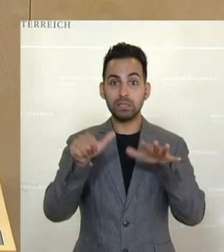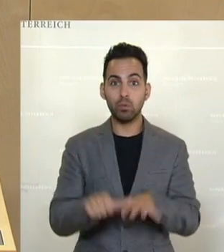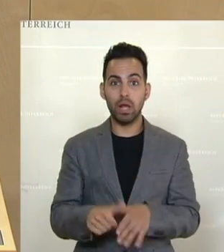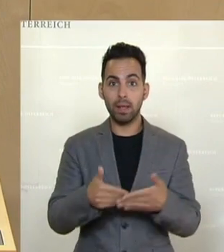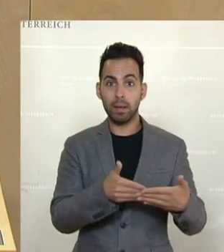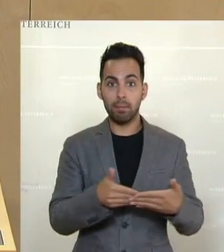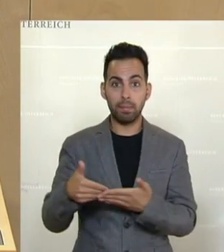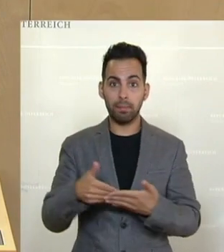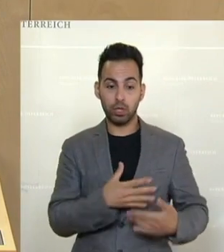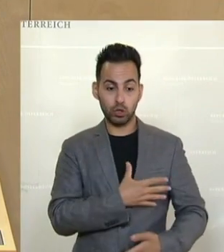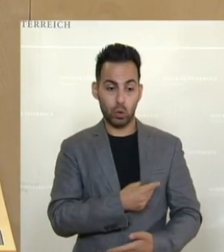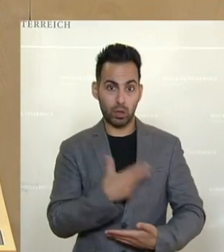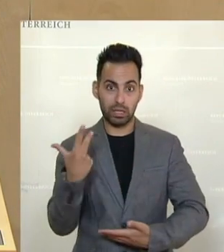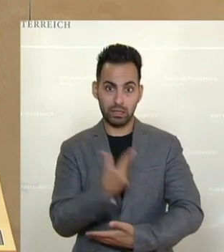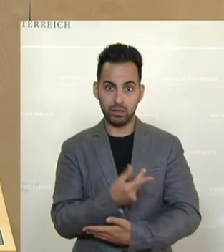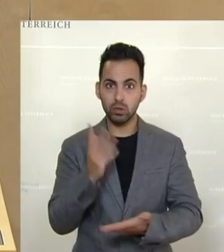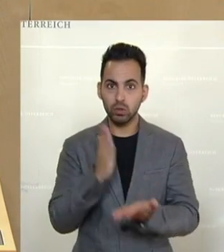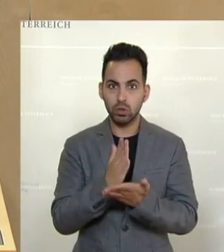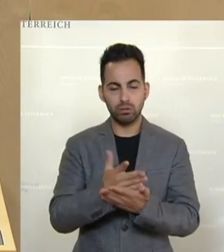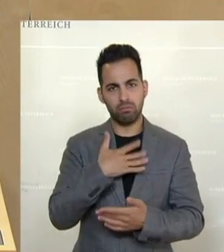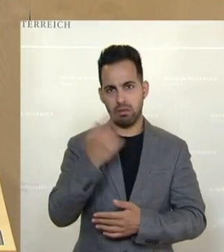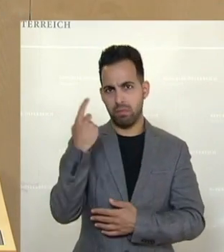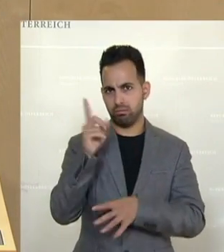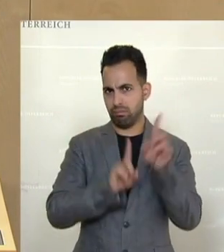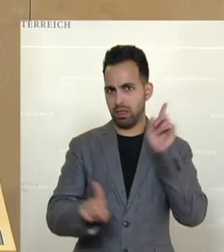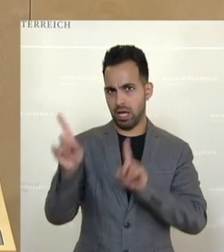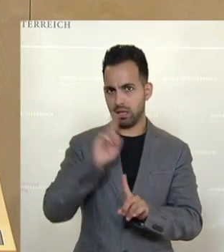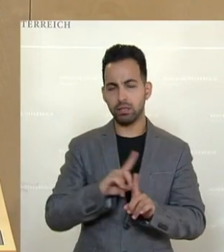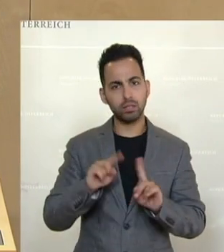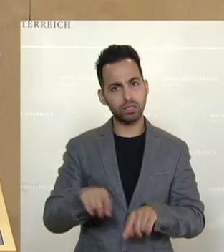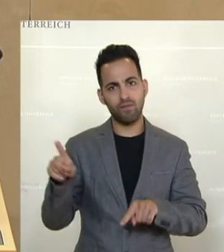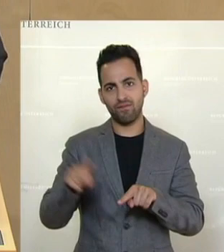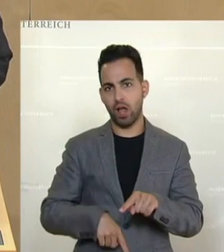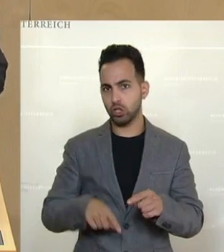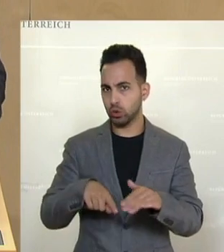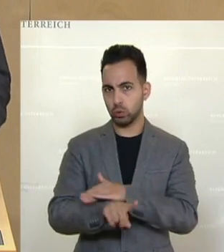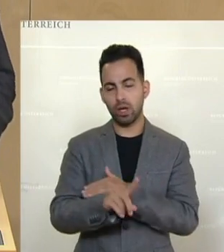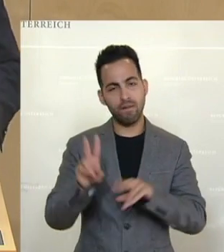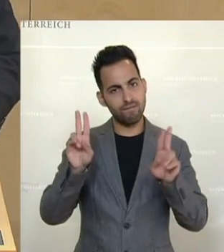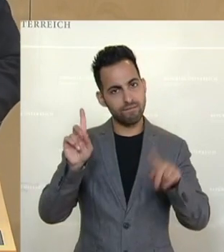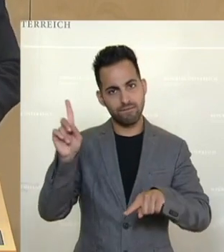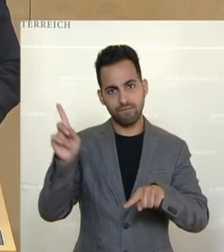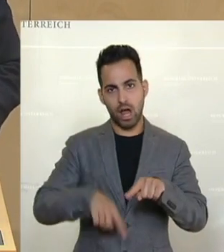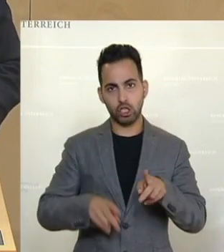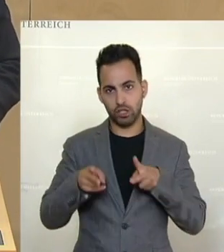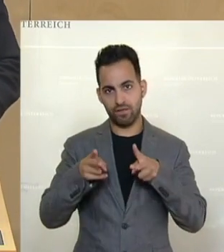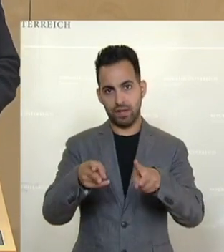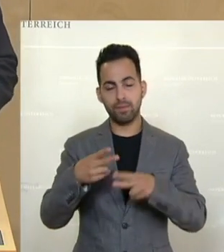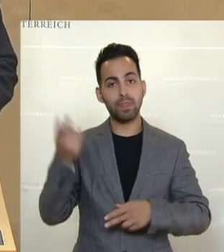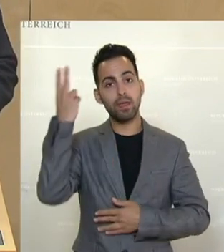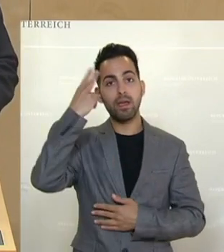alten Säuglingen, dann halte auch ich das für sehr bedenklich und das halte ich für einen falschen Zugang und den falschen Weg. Herr